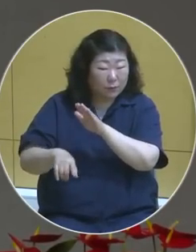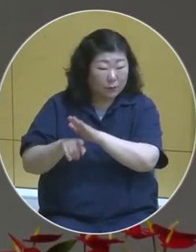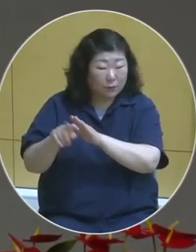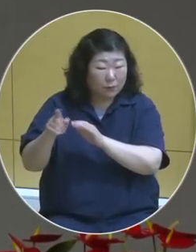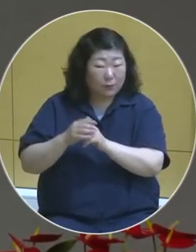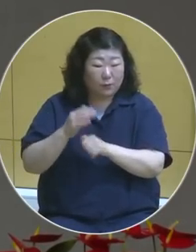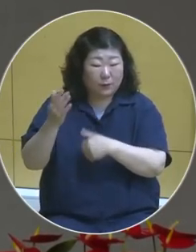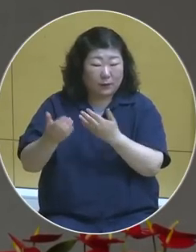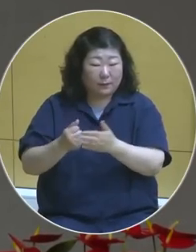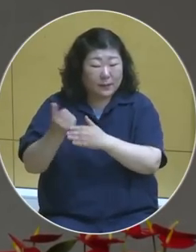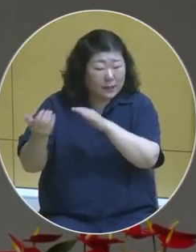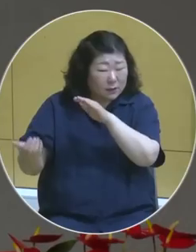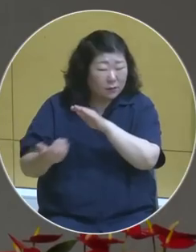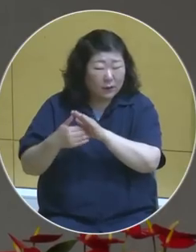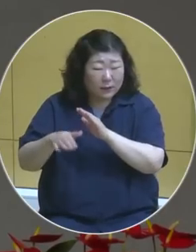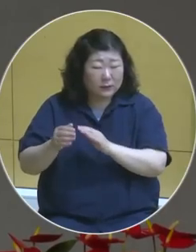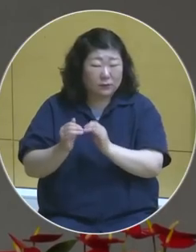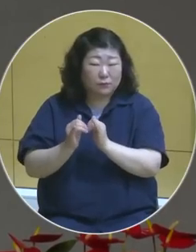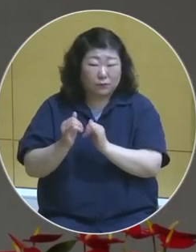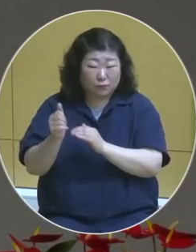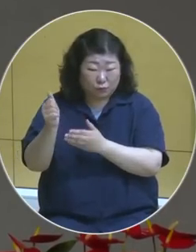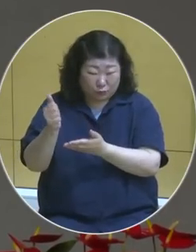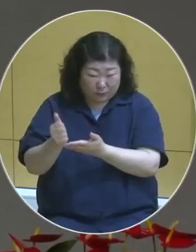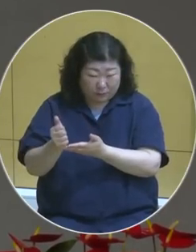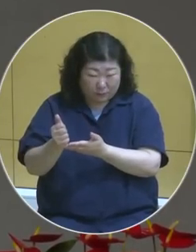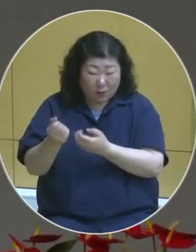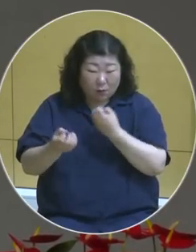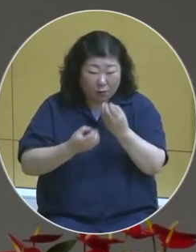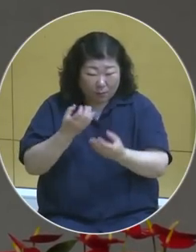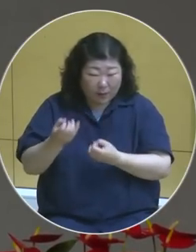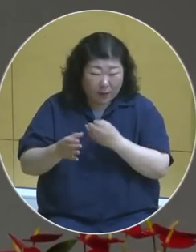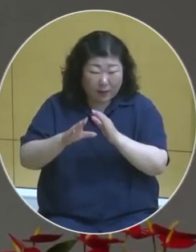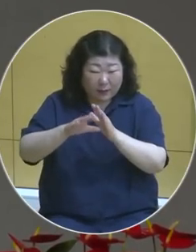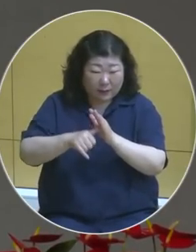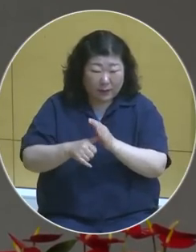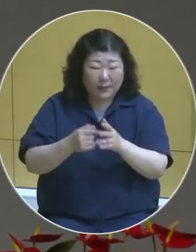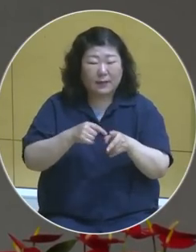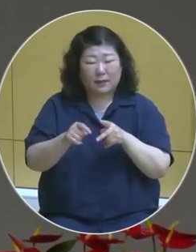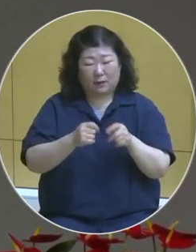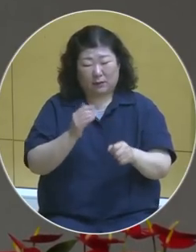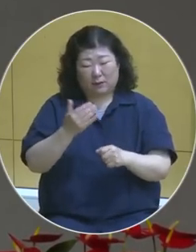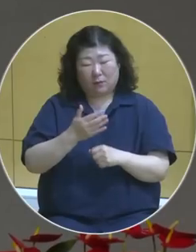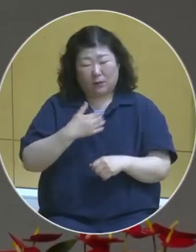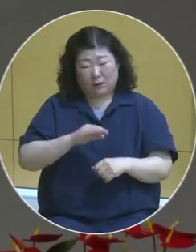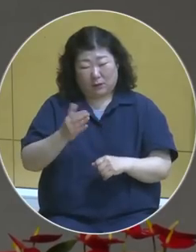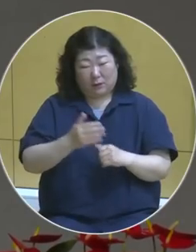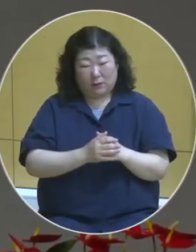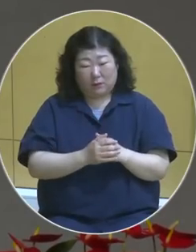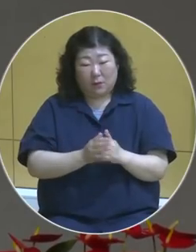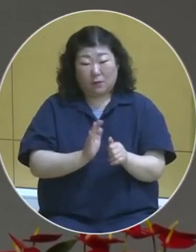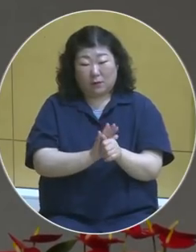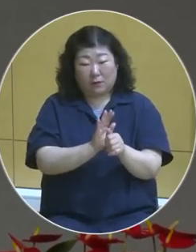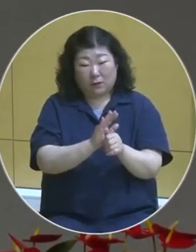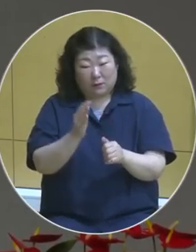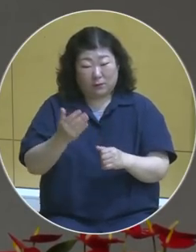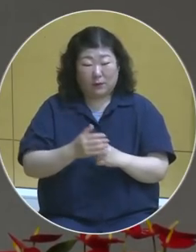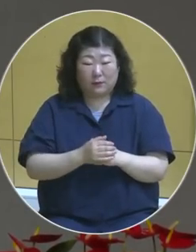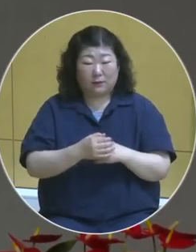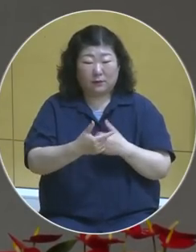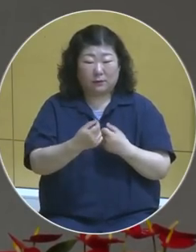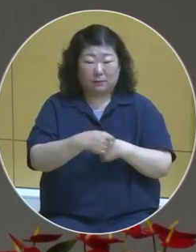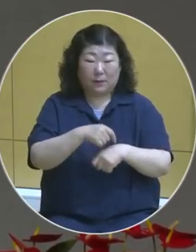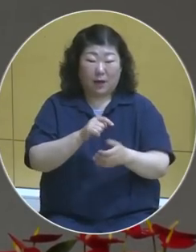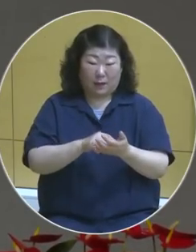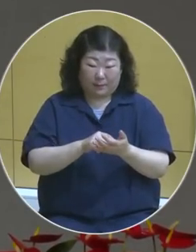이루어 가신 분입니다. 그 고백을 할 때 이해하게 되고 알게 되고 인정하게 되고 그리고 격려하는 그런 마음